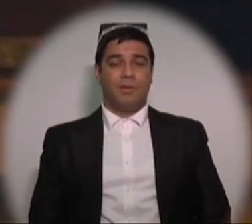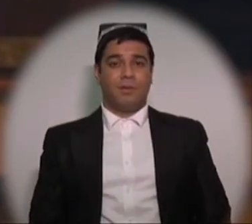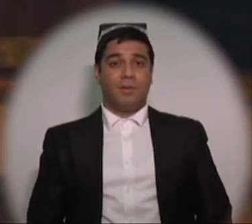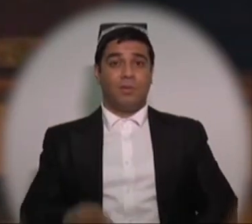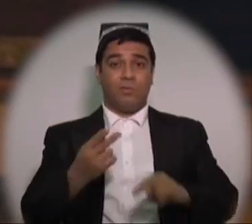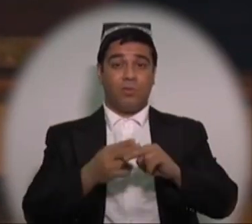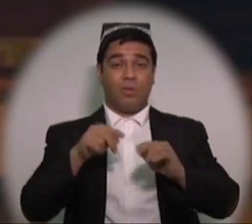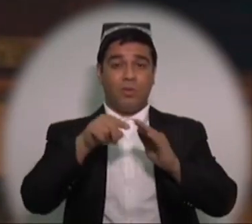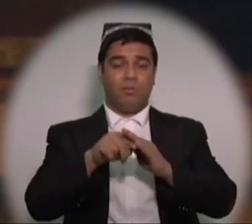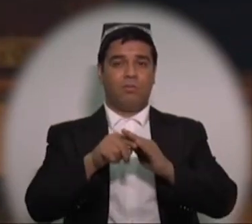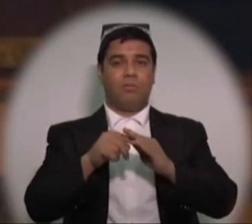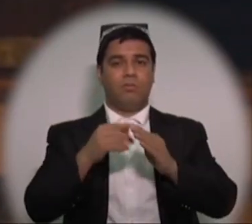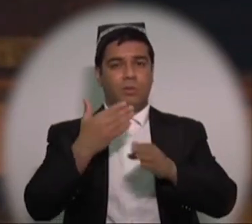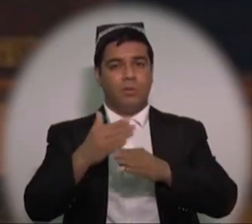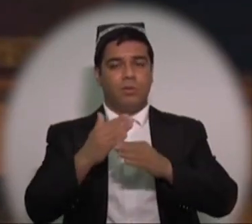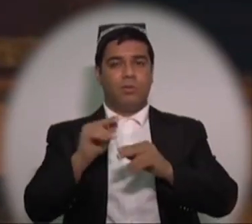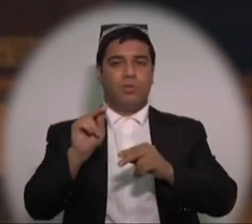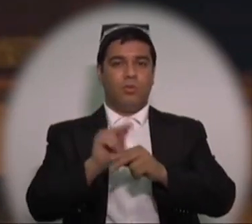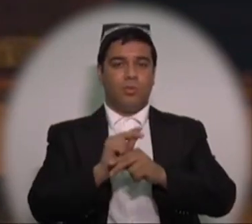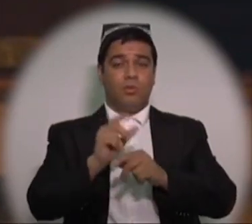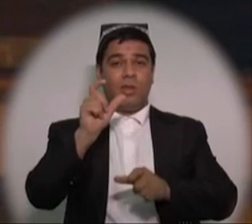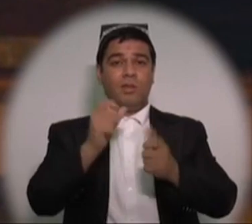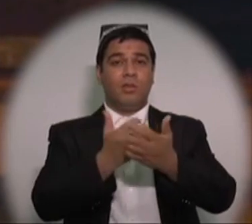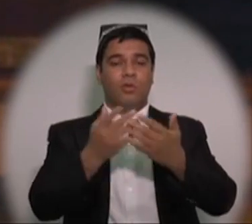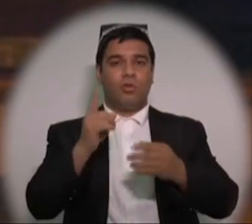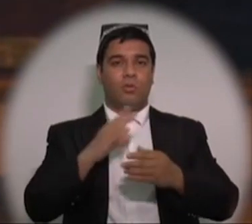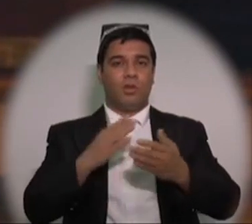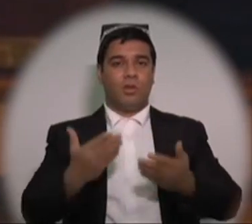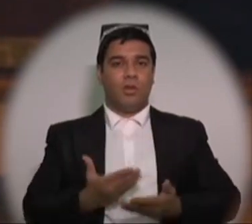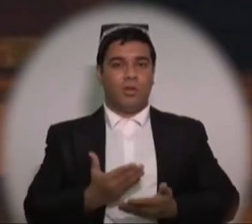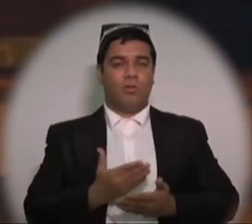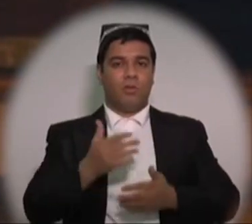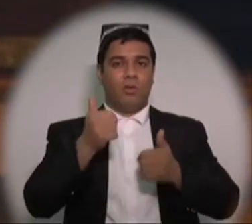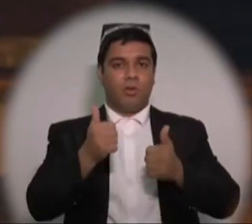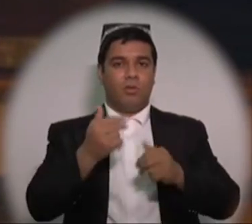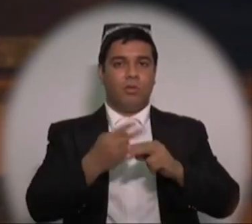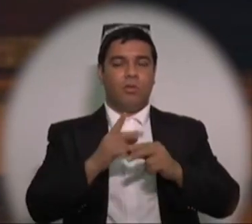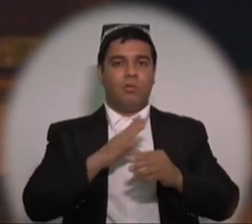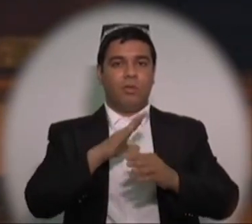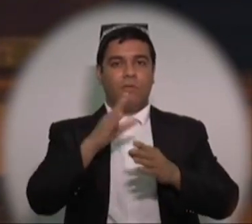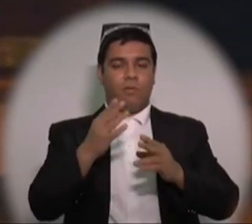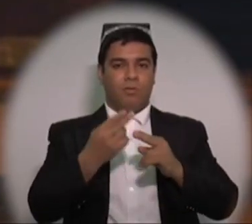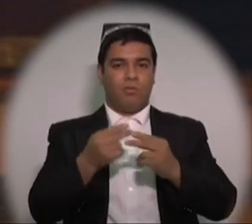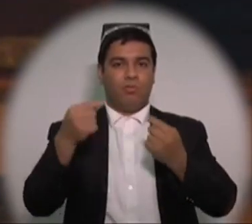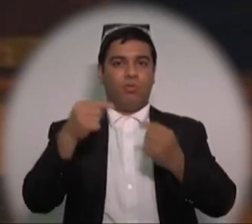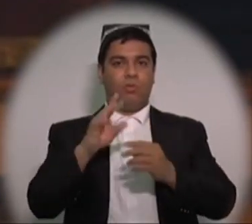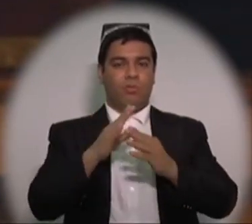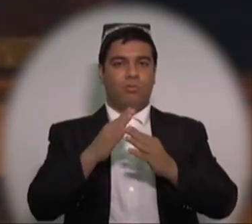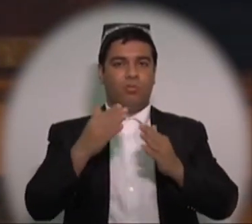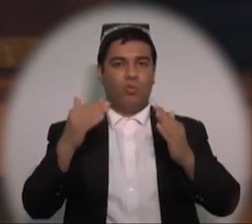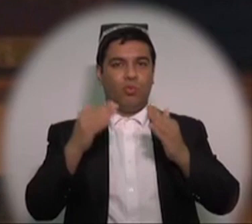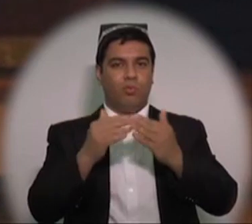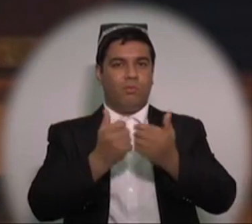Bu narsalarni tuzatib, insonni yashash joyini insonning qadr-qiymatiga munosib bo'lishi